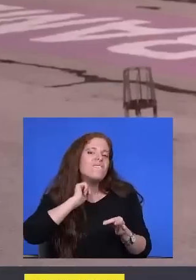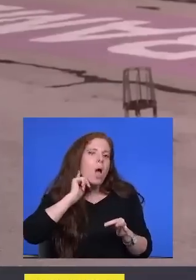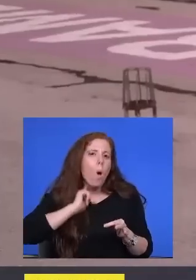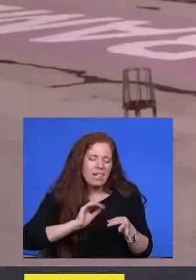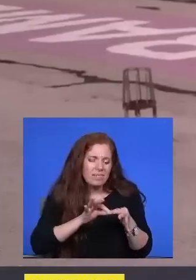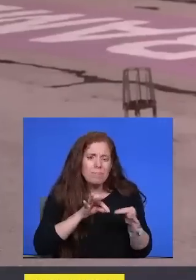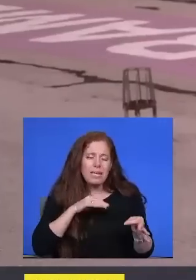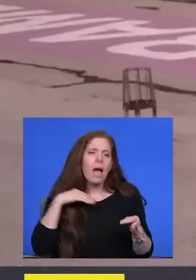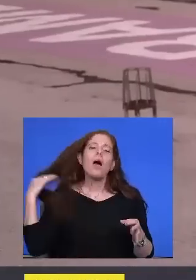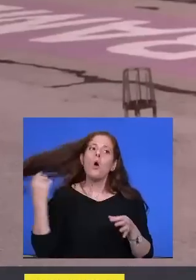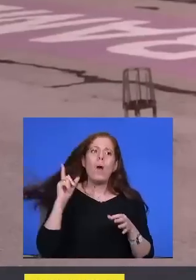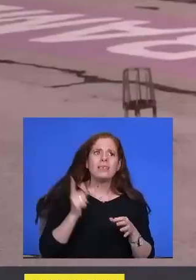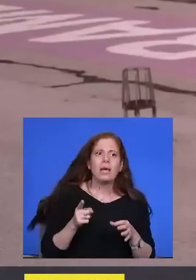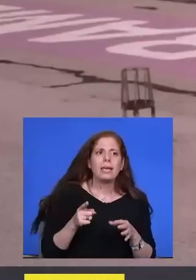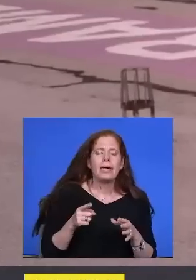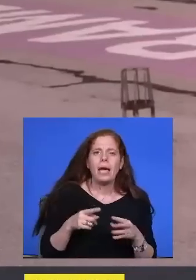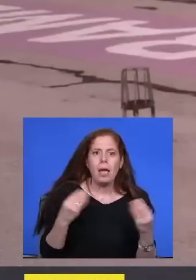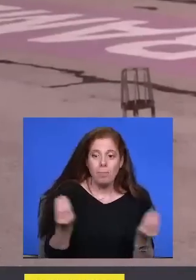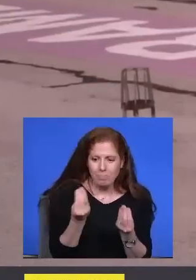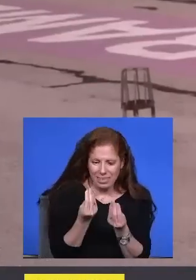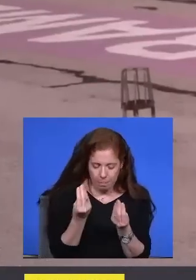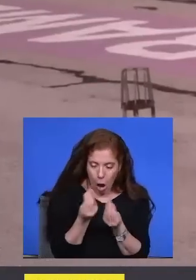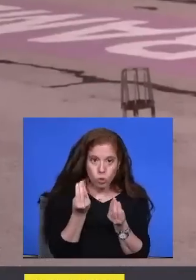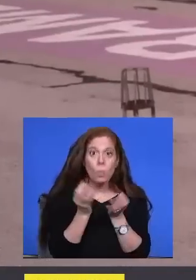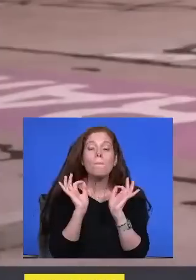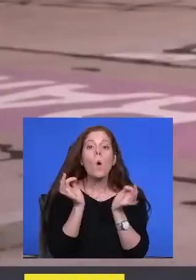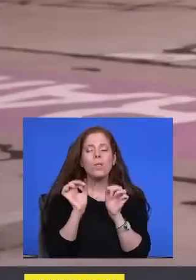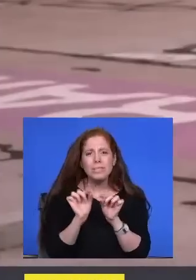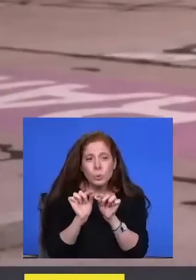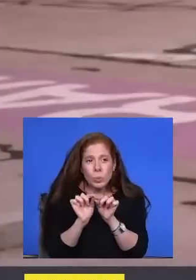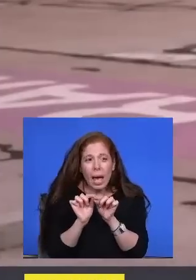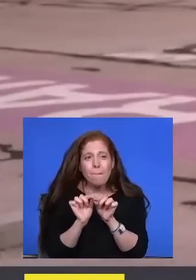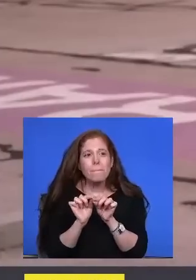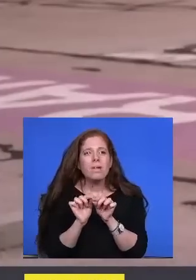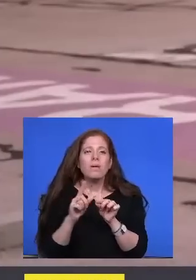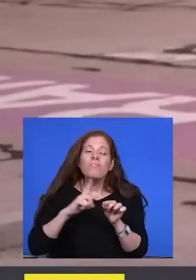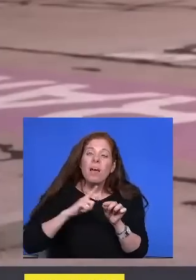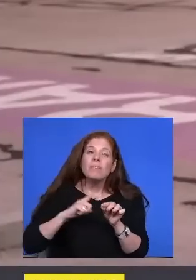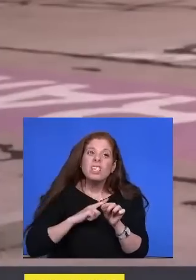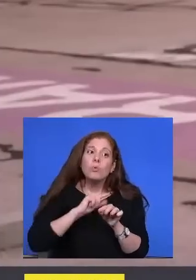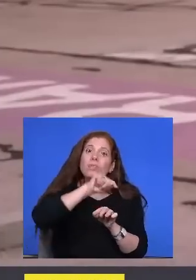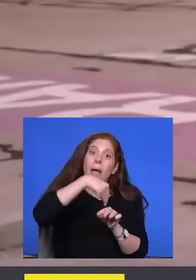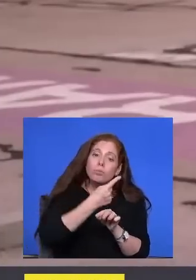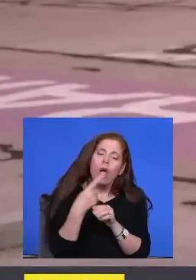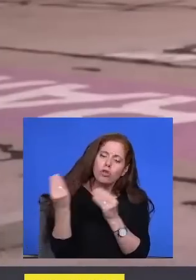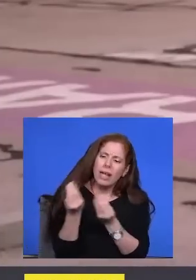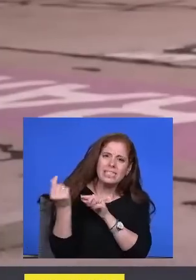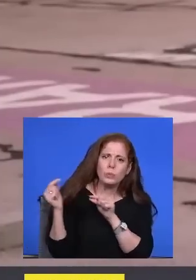האורקים, הוא היה צריך איזה אמצעי מאוד מסוים, והמתינו למעלה משעה שהציוד הזה